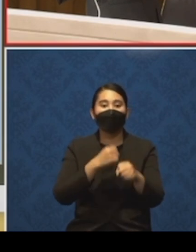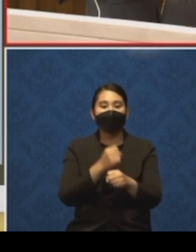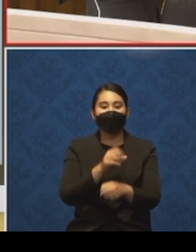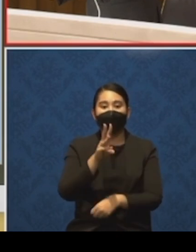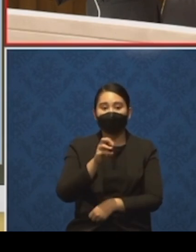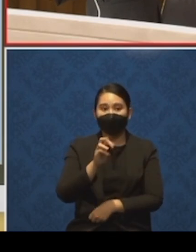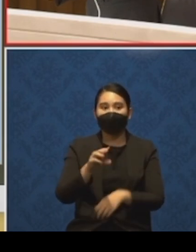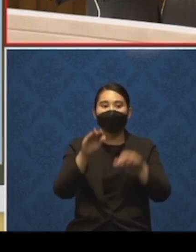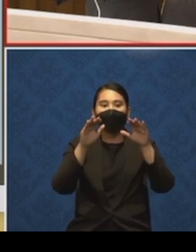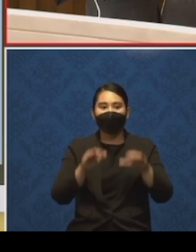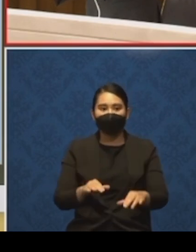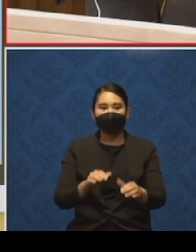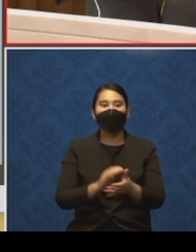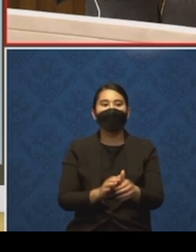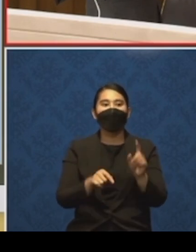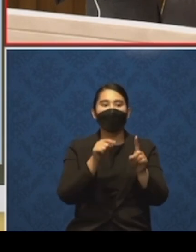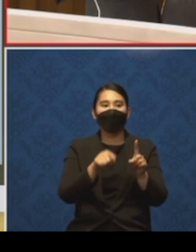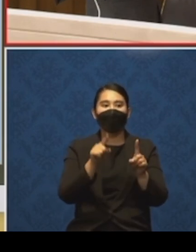เหลือ